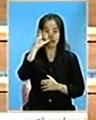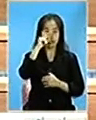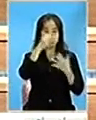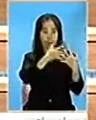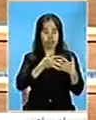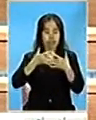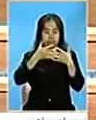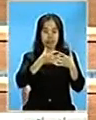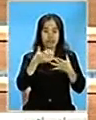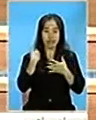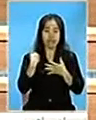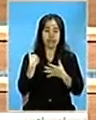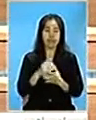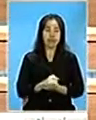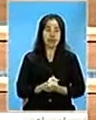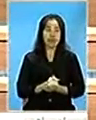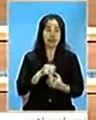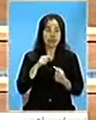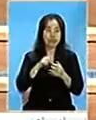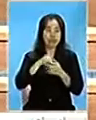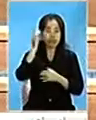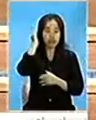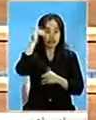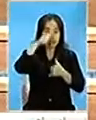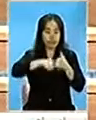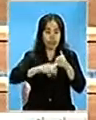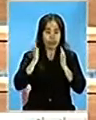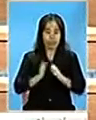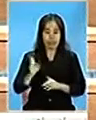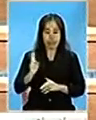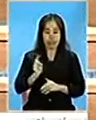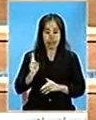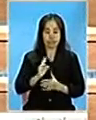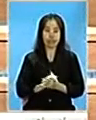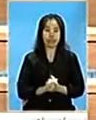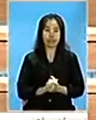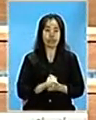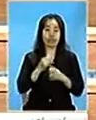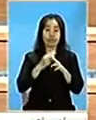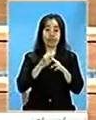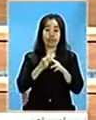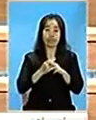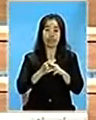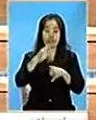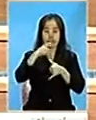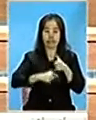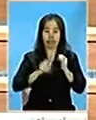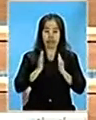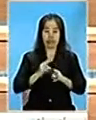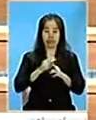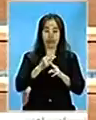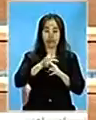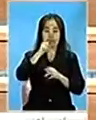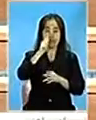าโดยพิธีกร2ท่านขอประทานโทษที่เอ่ยนามท่านหนึ่งคือท่านอดิศร